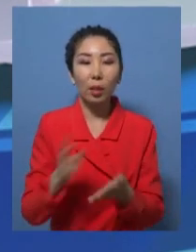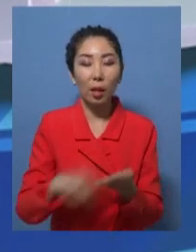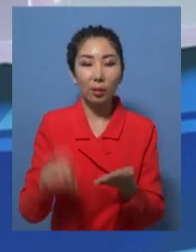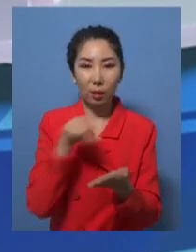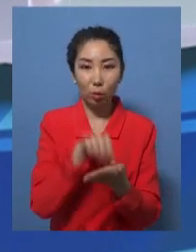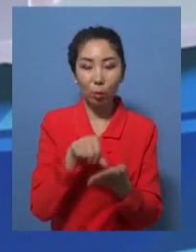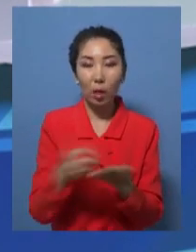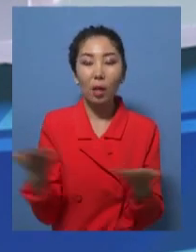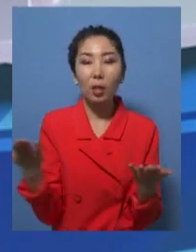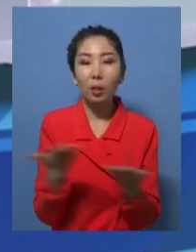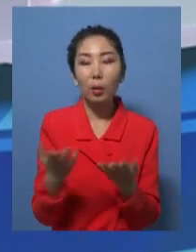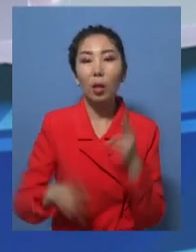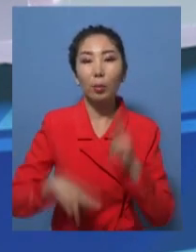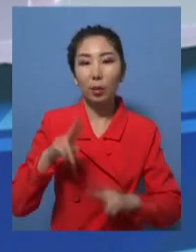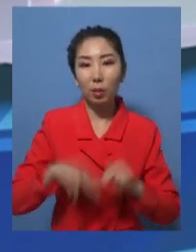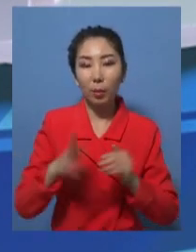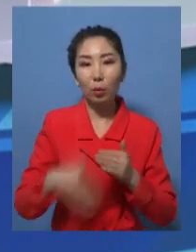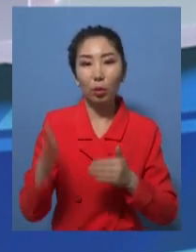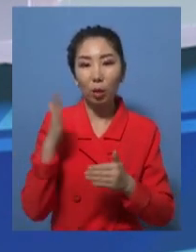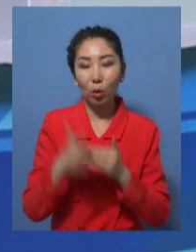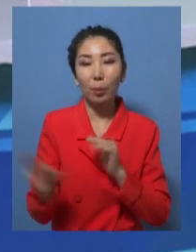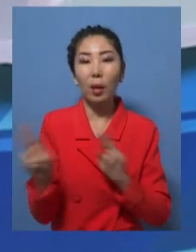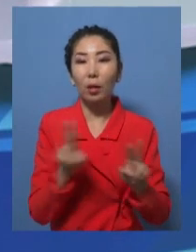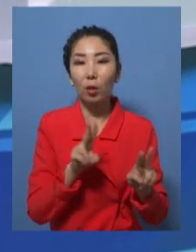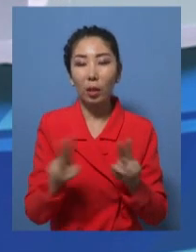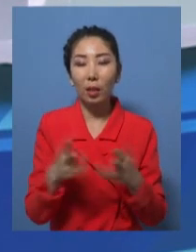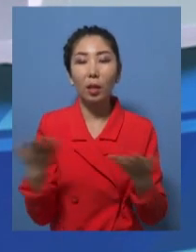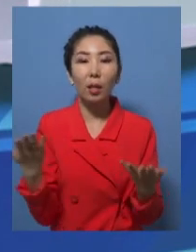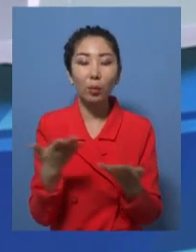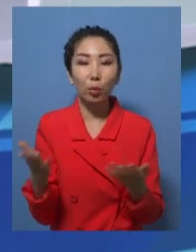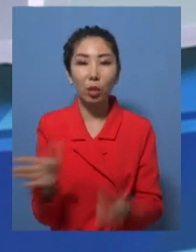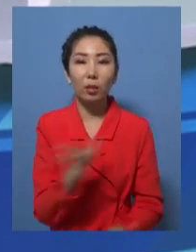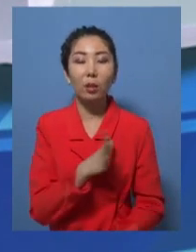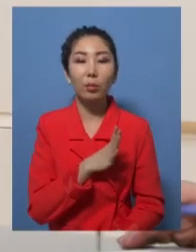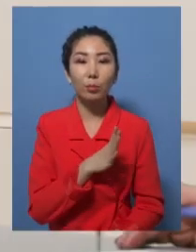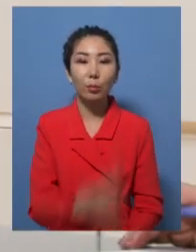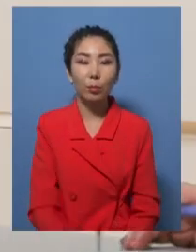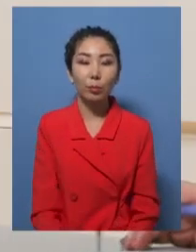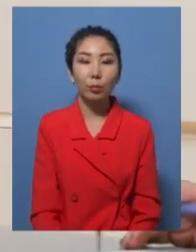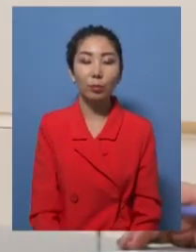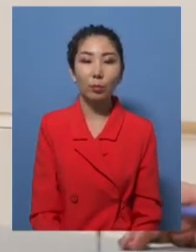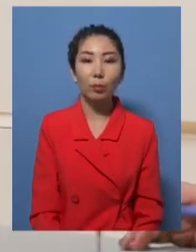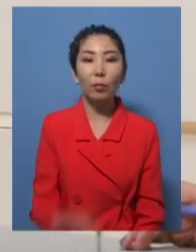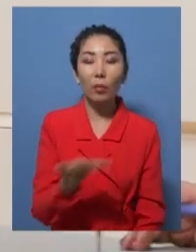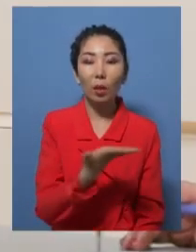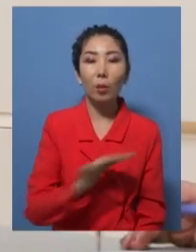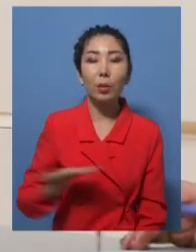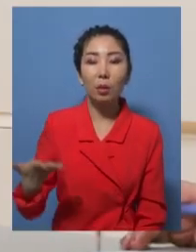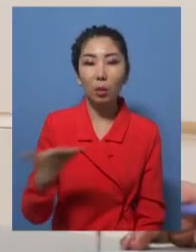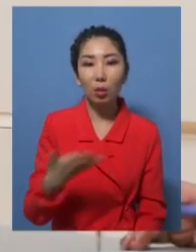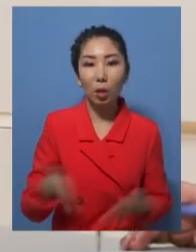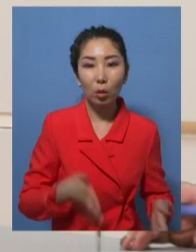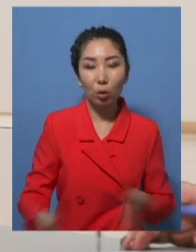қалай жасалды, жолдар салынып бітті ме, оған бақылау қадағалау қалай болып жатыр? Бізде енді